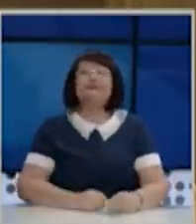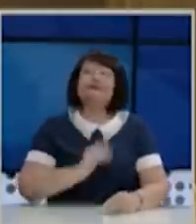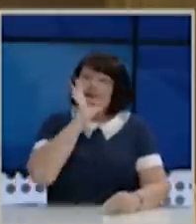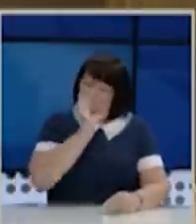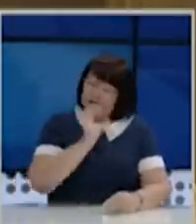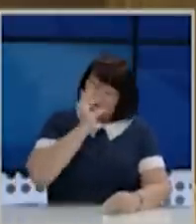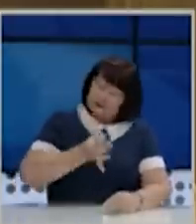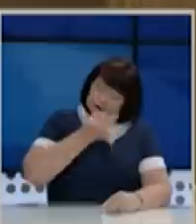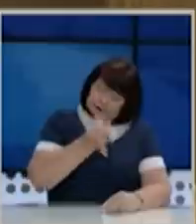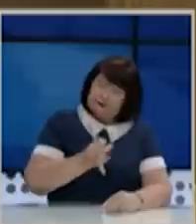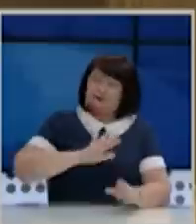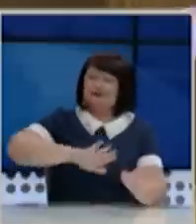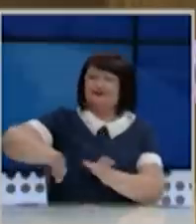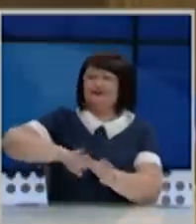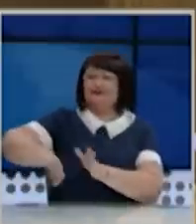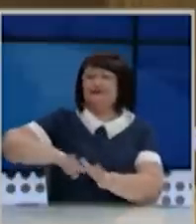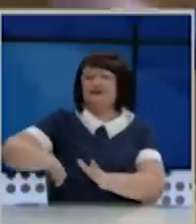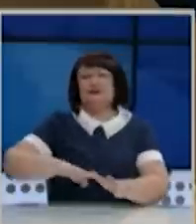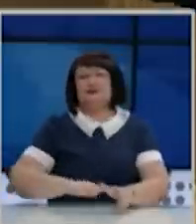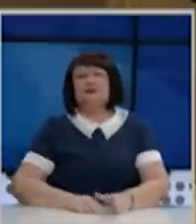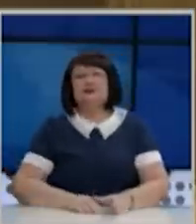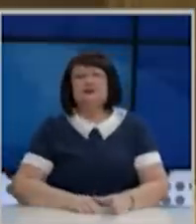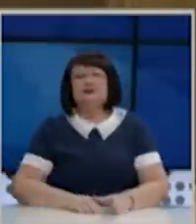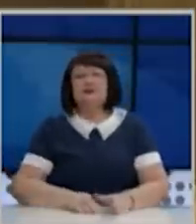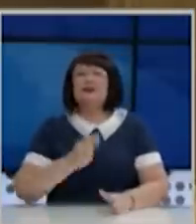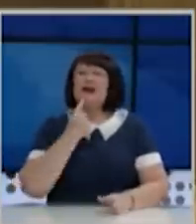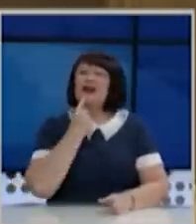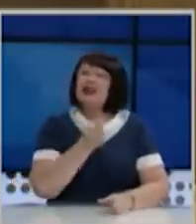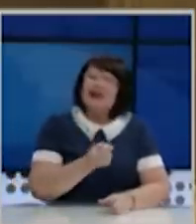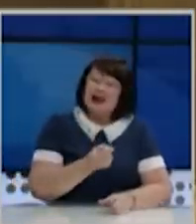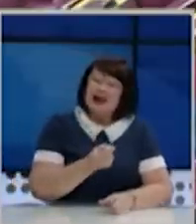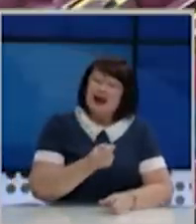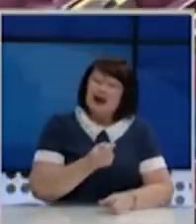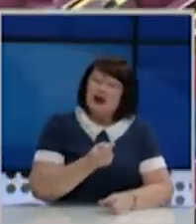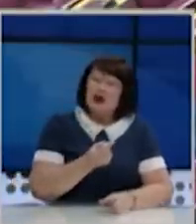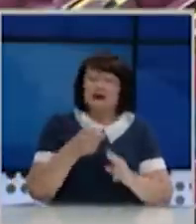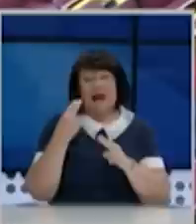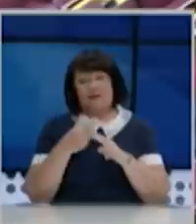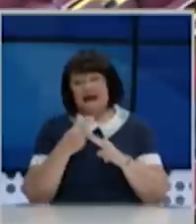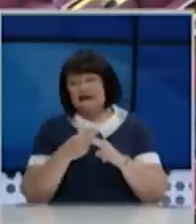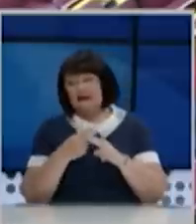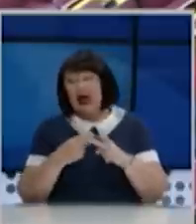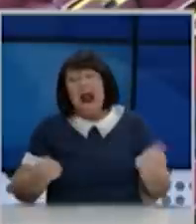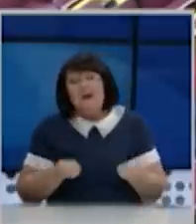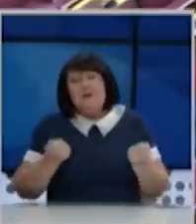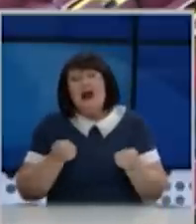λέμε. Λέει, άστε, θα φτάσει στη θάλασσα και θα σβήσει. Δεν λέω ότι είναι επίσημη αυτή η γραμμή, αλλά στην